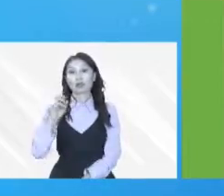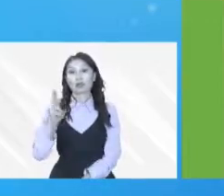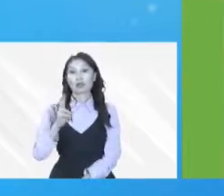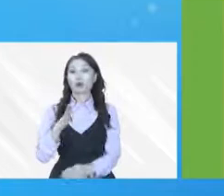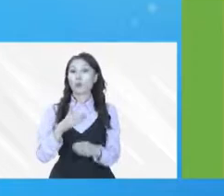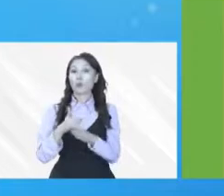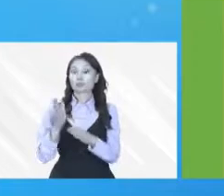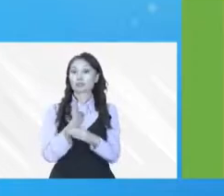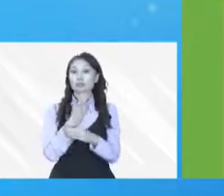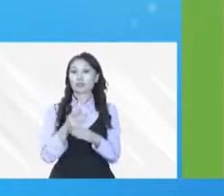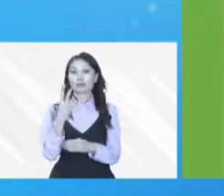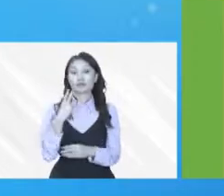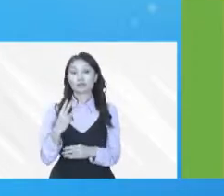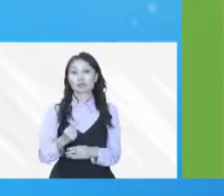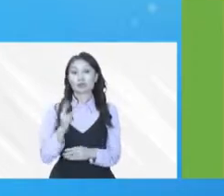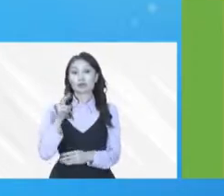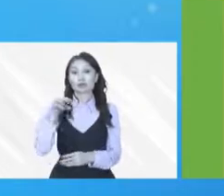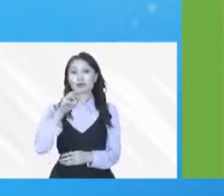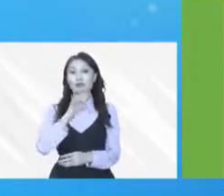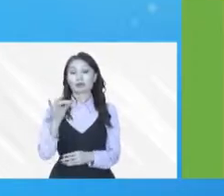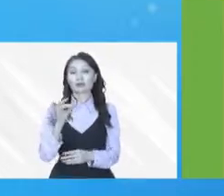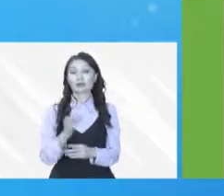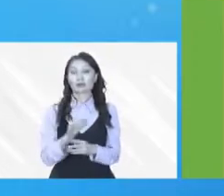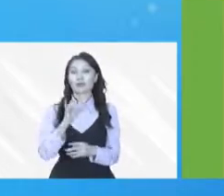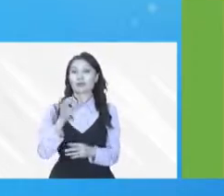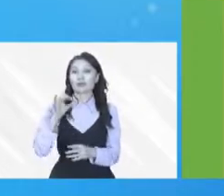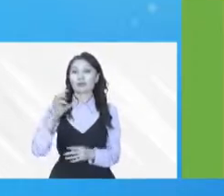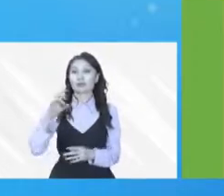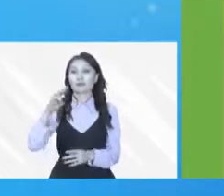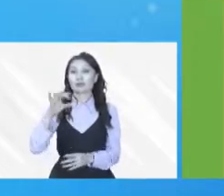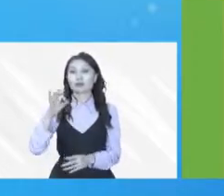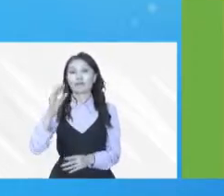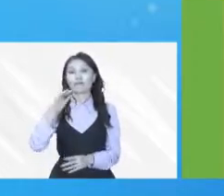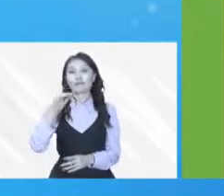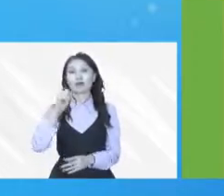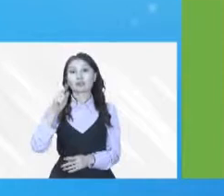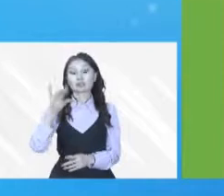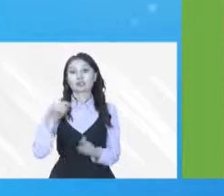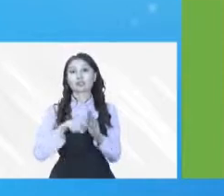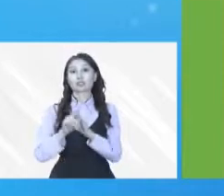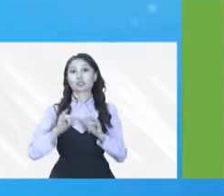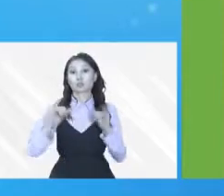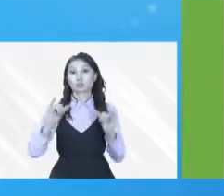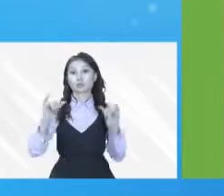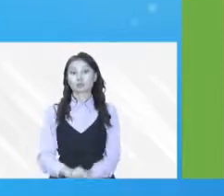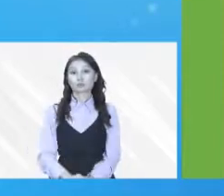После разделения две дочерние клетки переходят в G-фазу интерфазы и начинают свой рост.